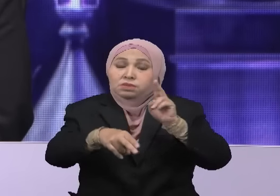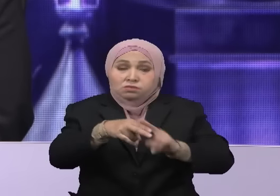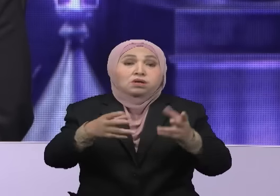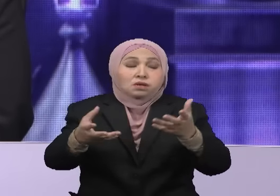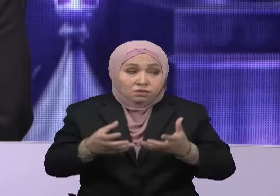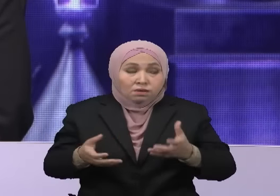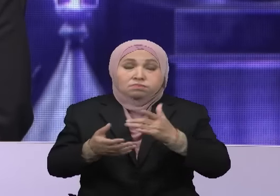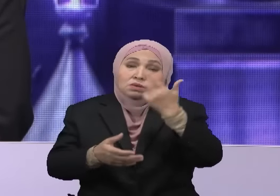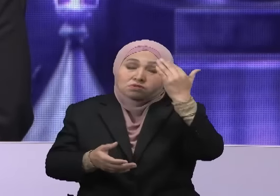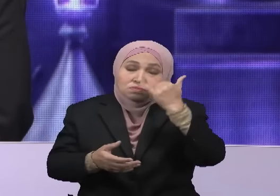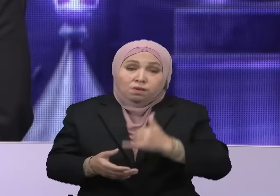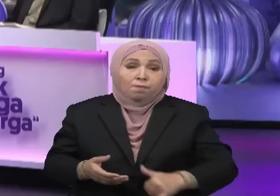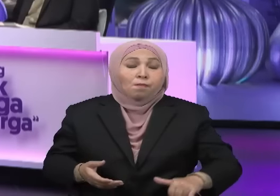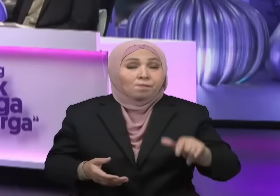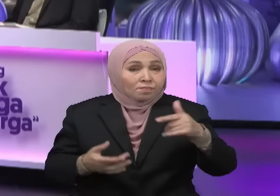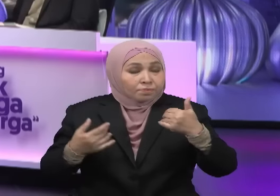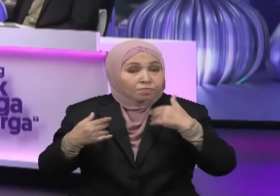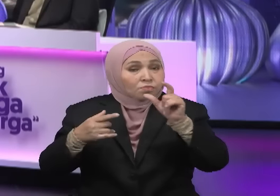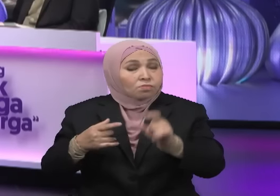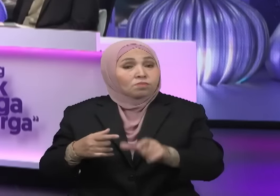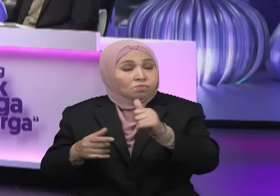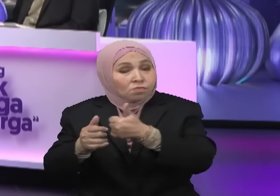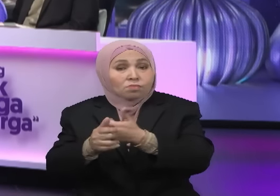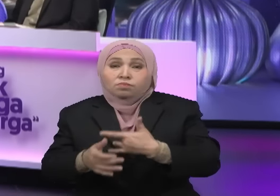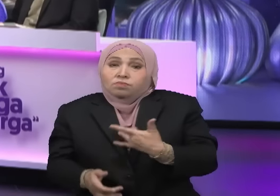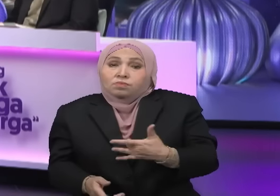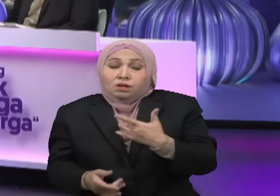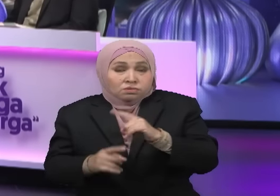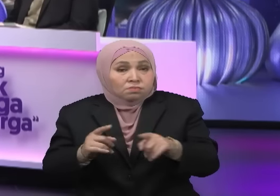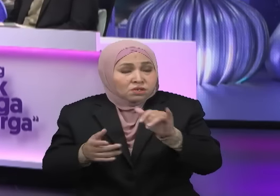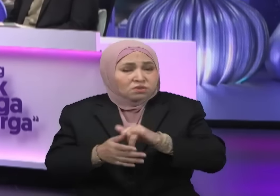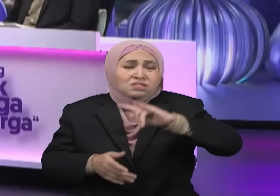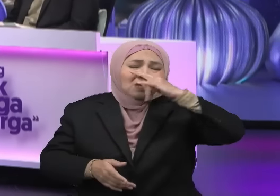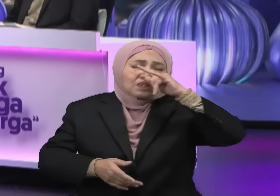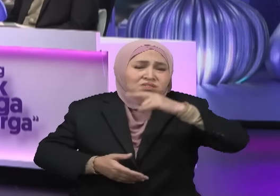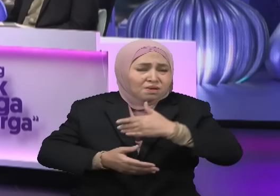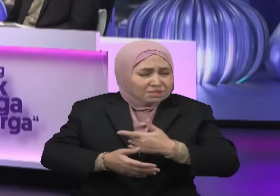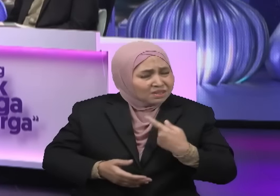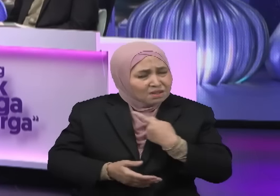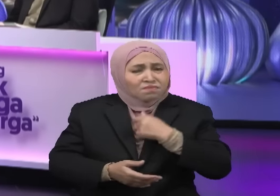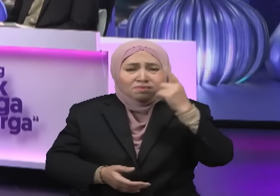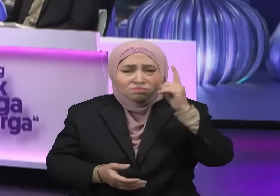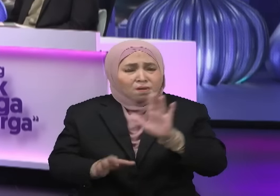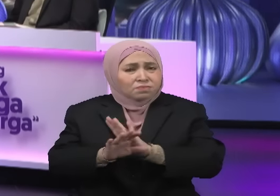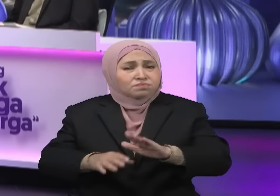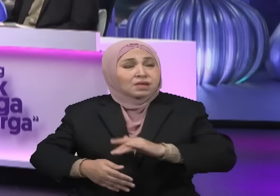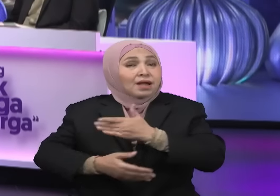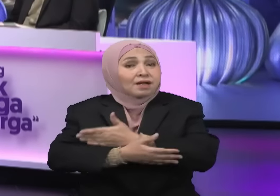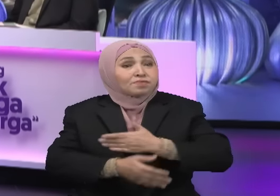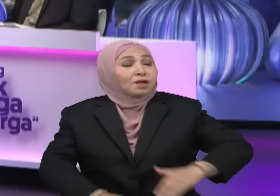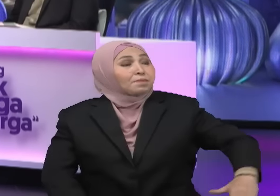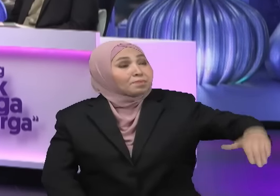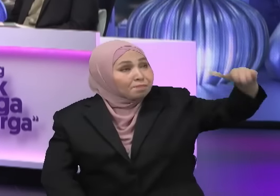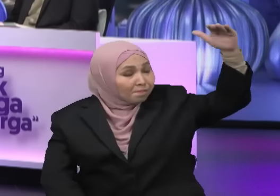juga, pasal apa? Pasal dia adalah orang yang ikut perasaan. Tapi itu anak kecil, kita fahamlah tu. Jangan sampai anak besar yang sudah